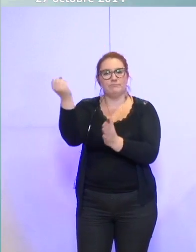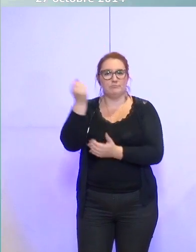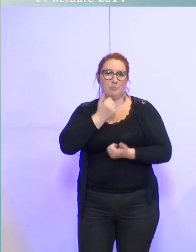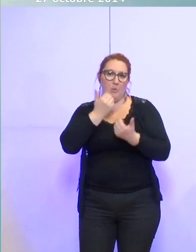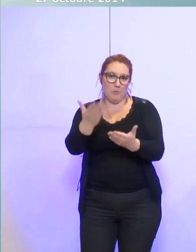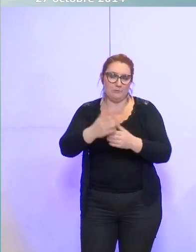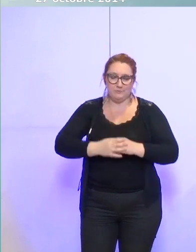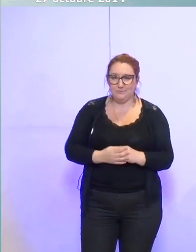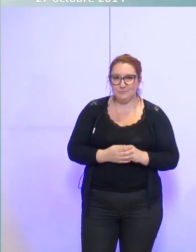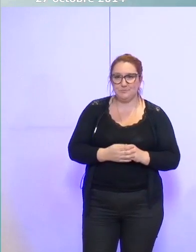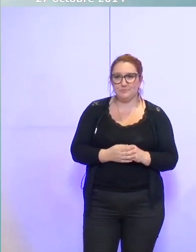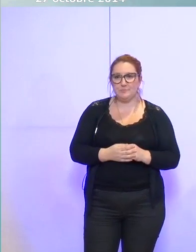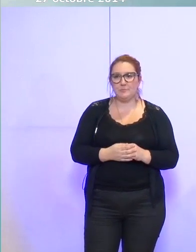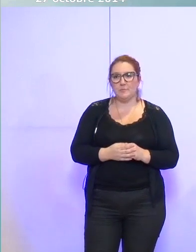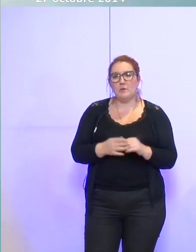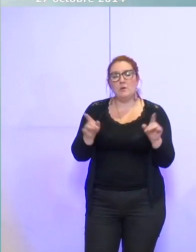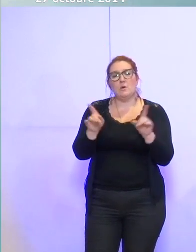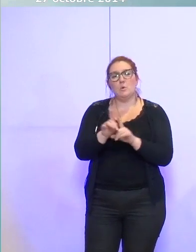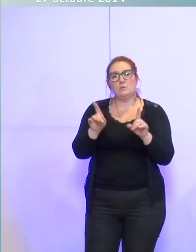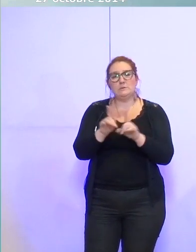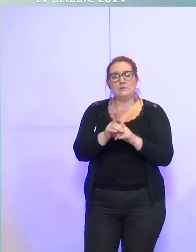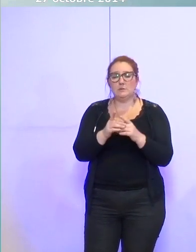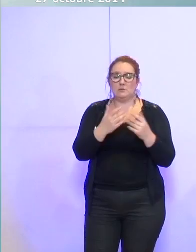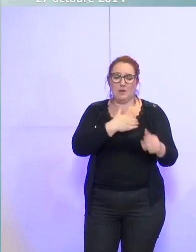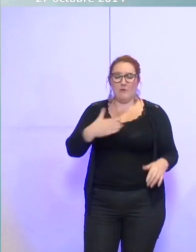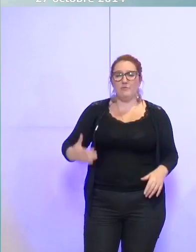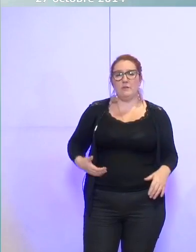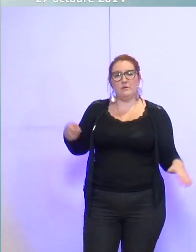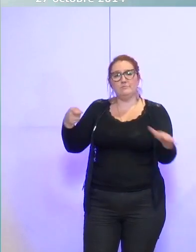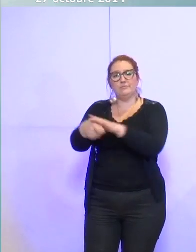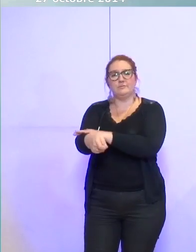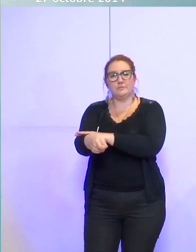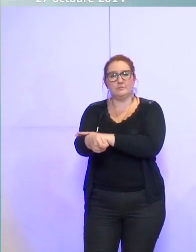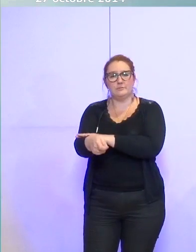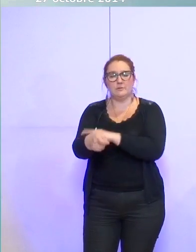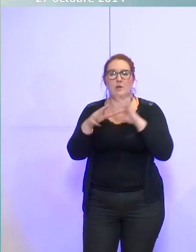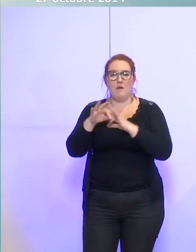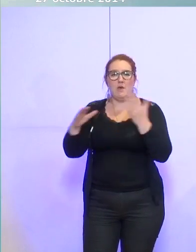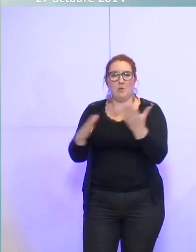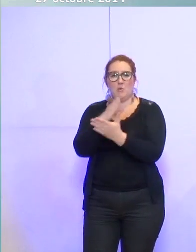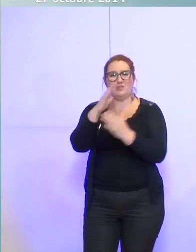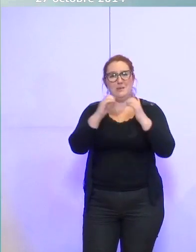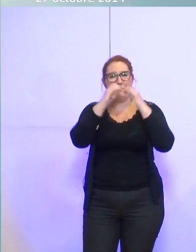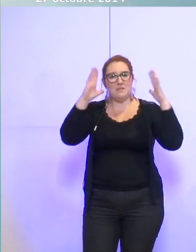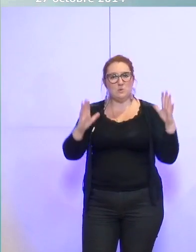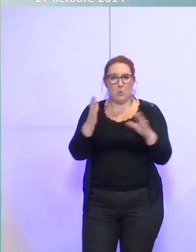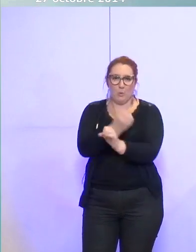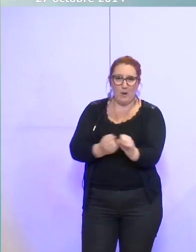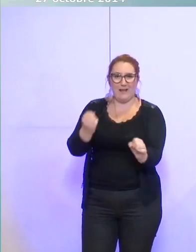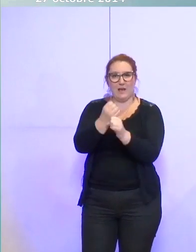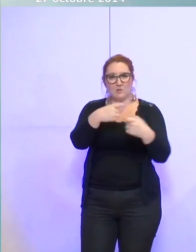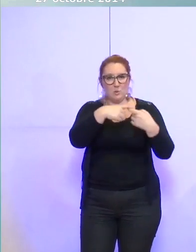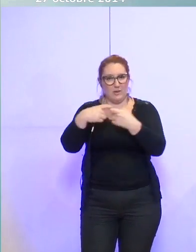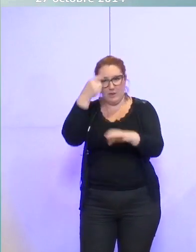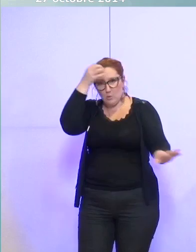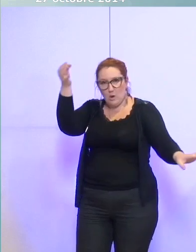et la participation financière de la ville sur le projet Maison de la Création et de l'Innovation pour un montant de 2